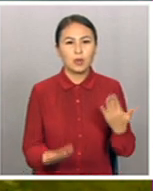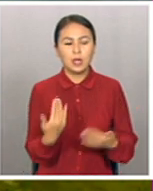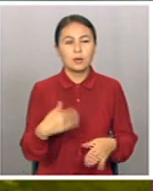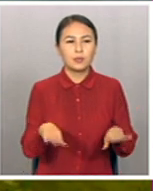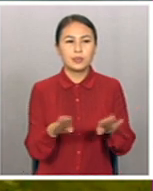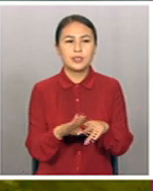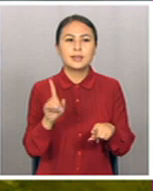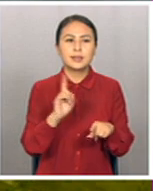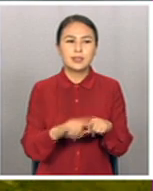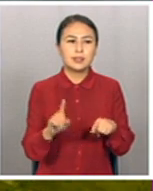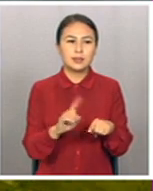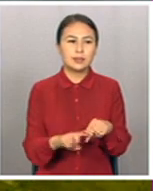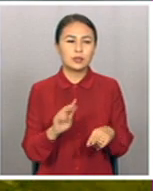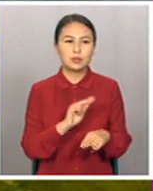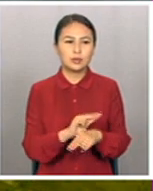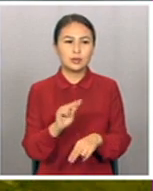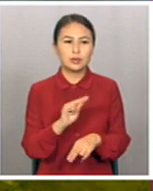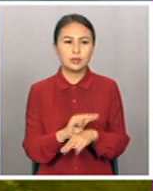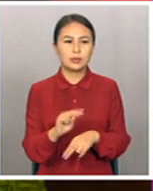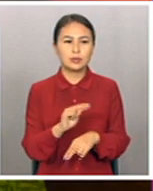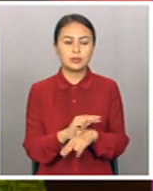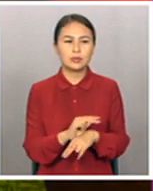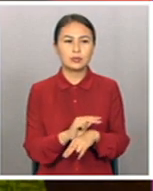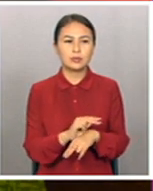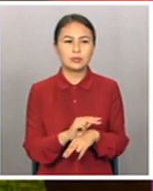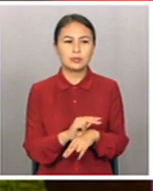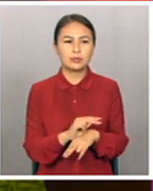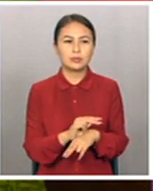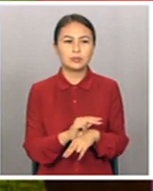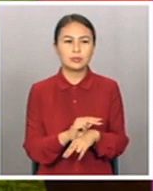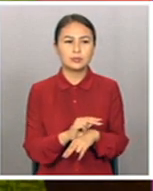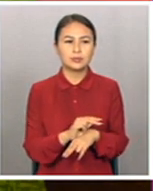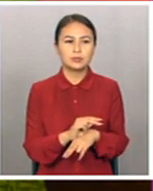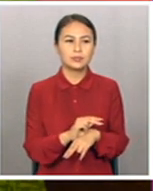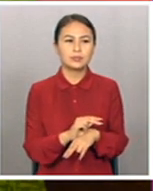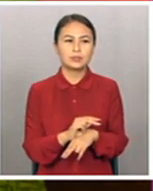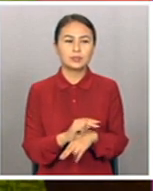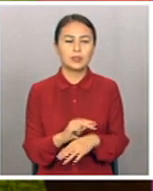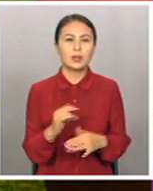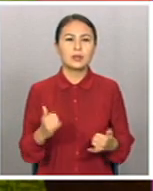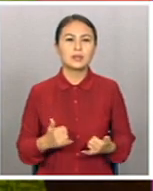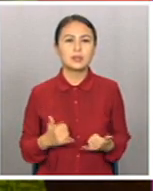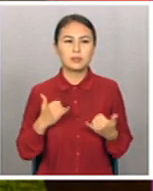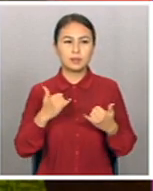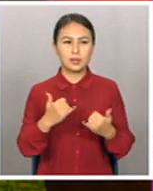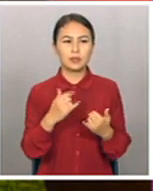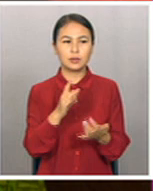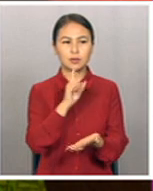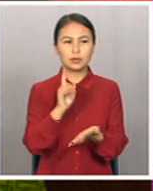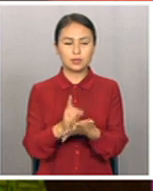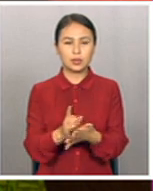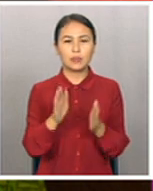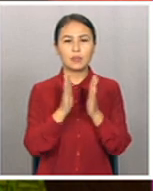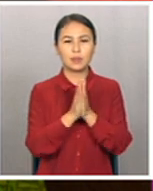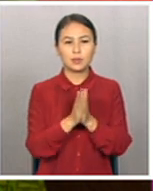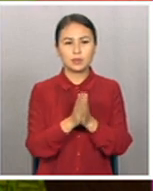тезірек үйретіңізші. Мен не істеуім керек? Алдымен сыпайы түрде өтінемін деген сөзді қолдана отырып